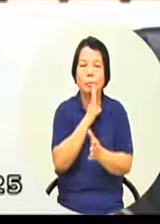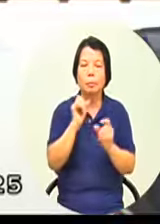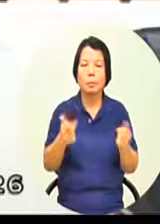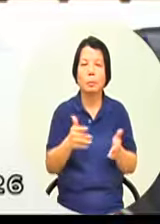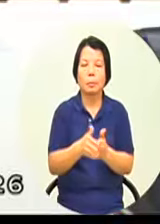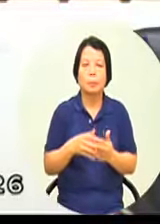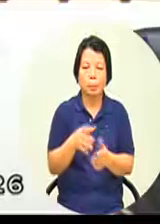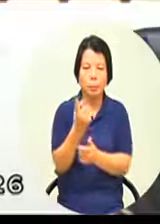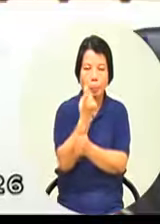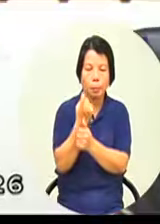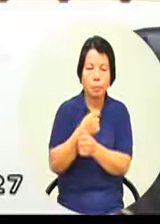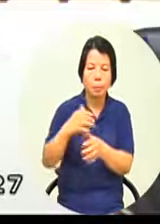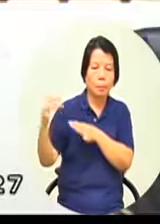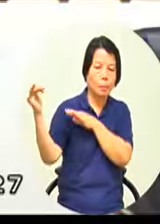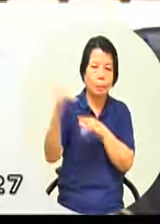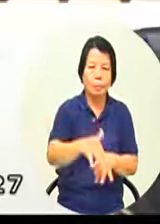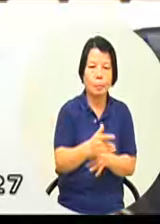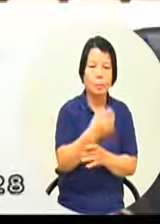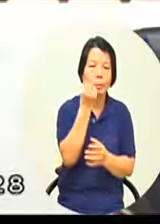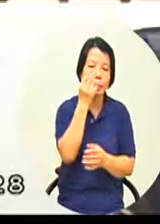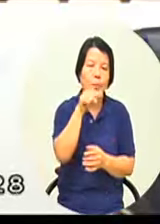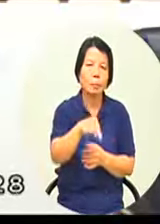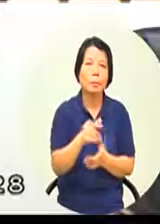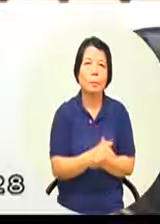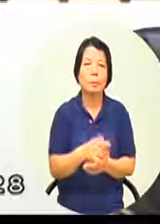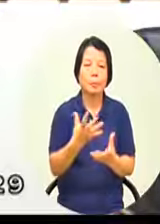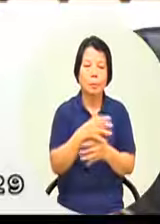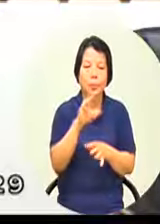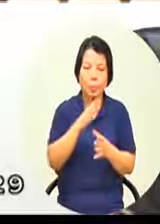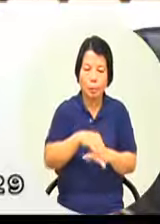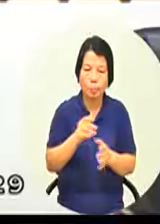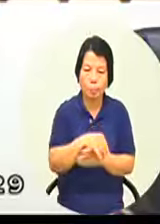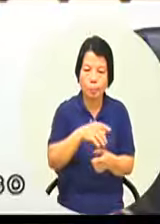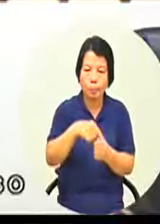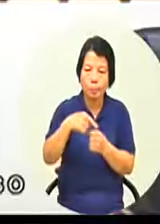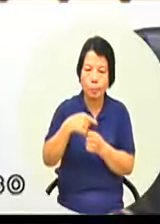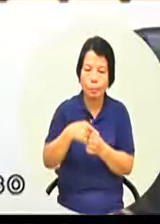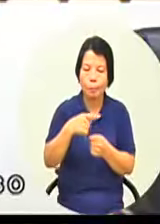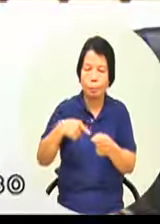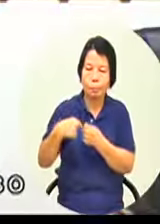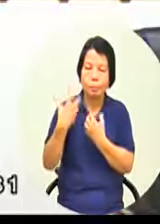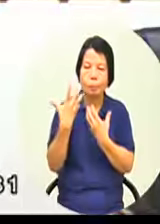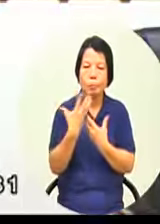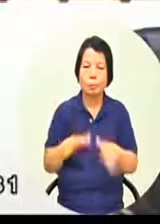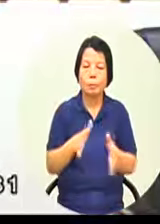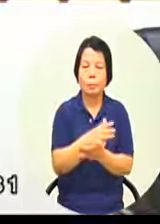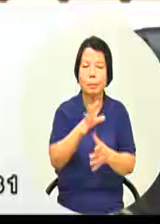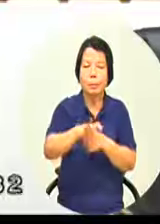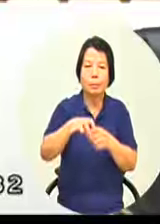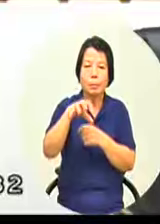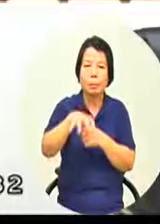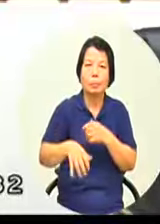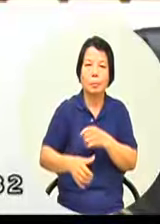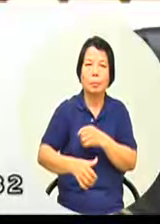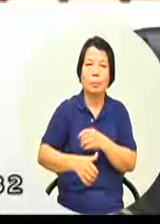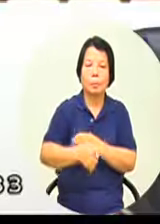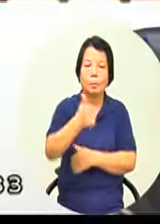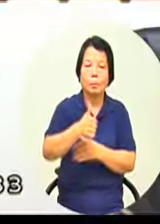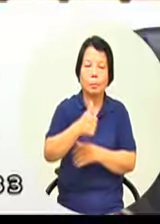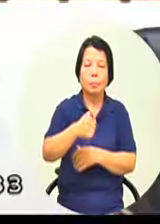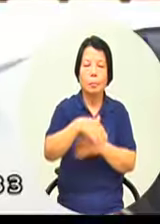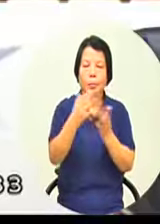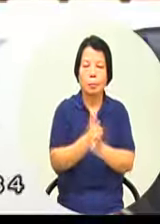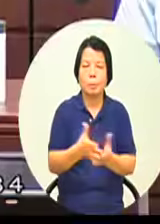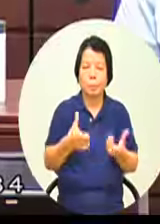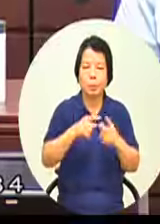底吸引多少的旅客来？有多少产值哦？针对这两个问题，请农业局长回答。 好，请蔡局长答复。 好，谢